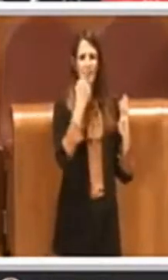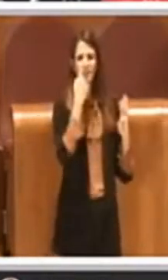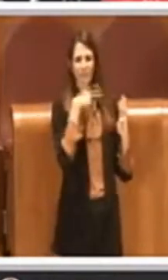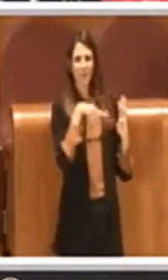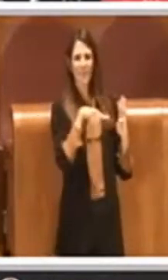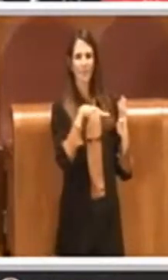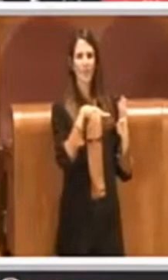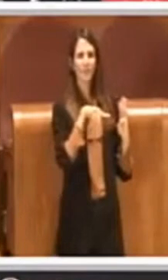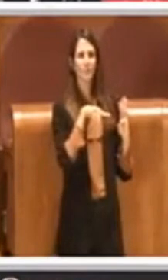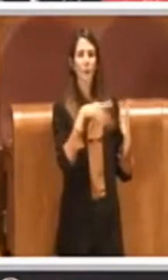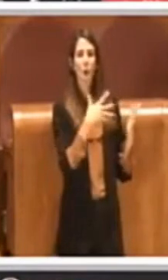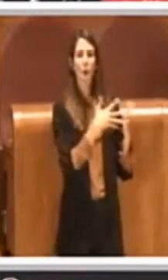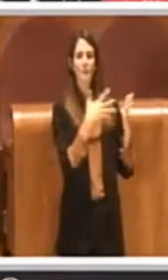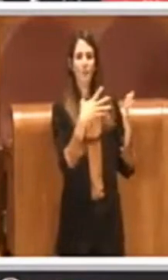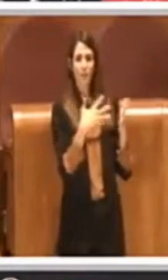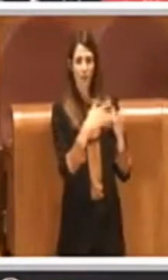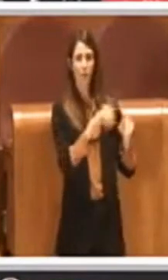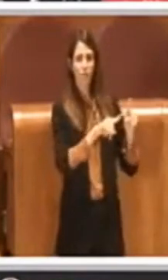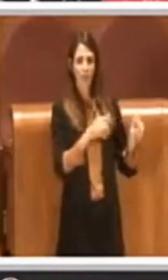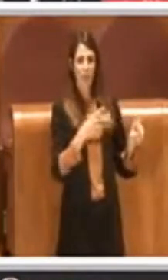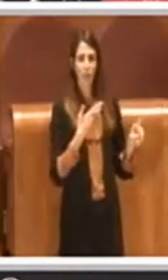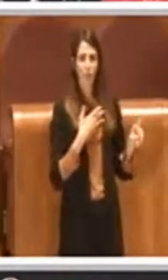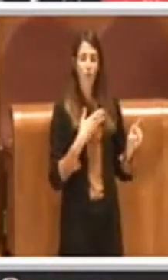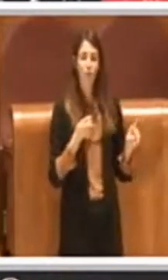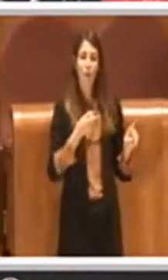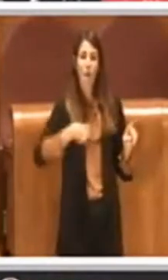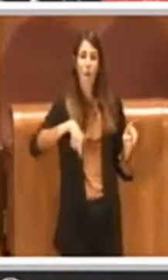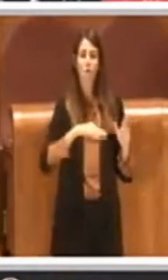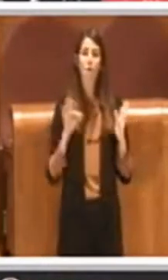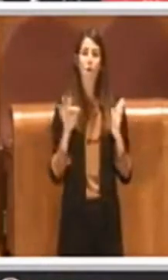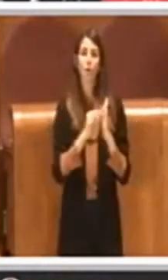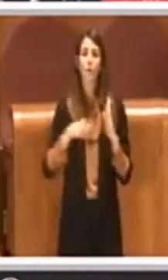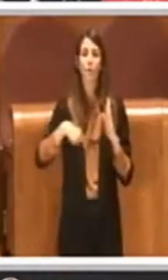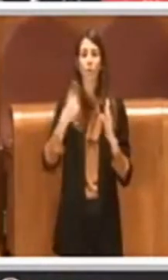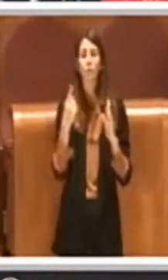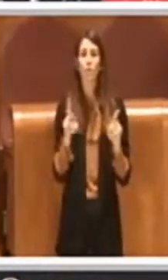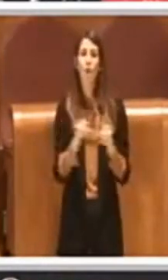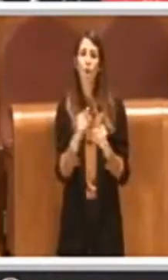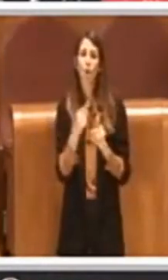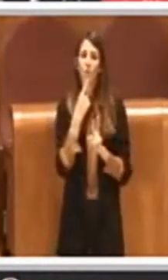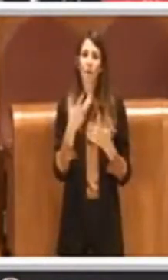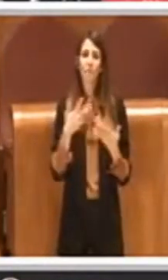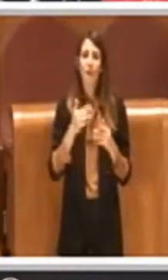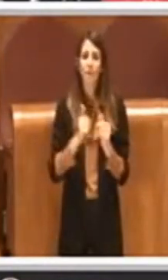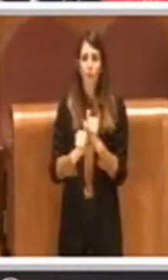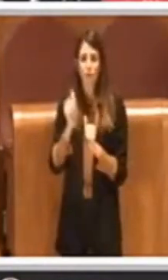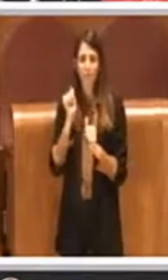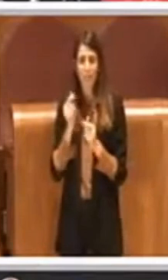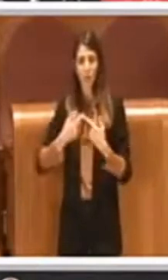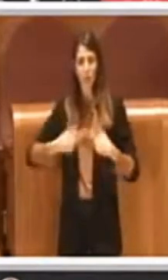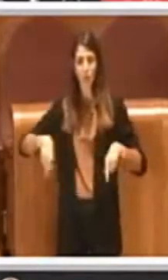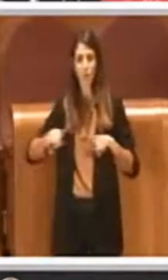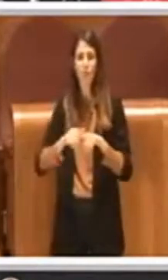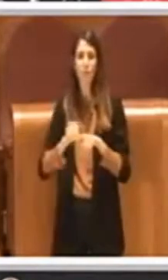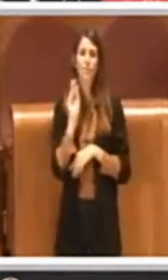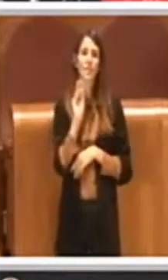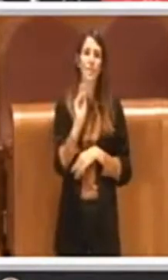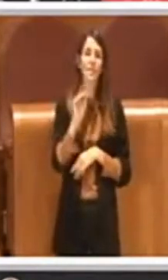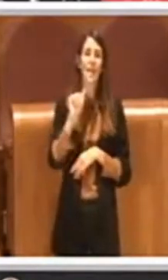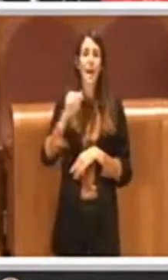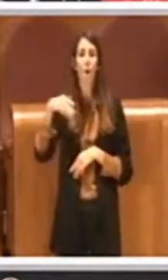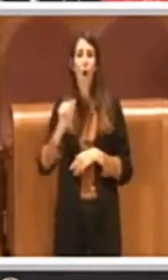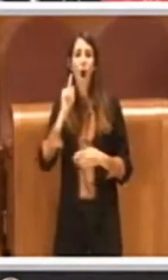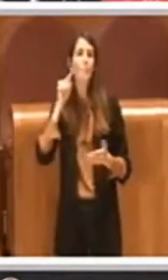tutti per cui noi nel nostro ordine del giorno così come abbiamo detto che in commissione chiediamo ad ava di